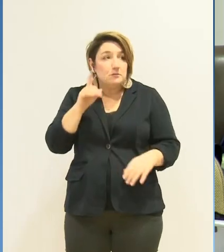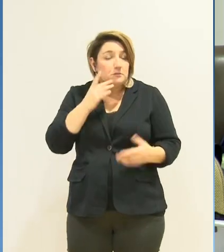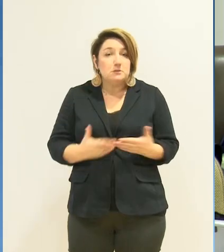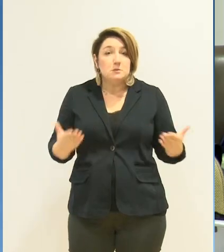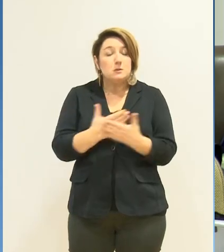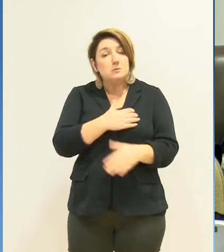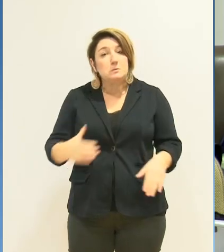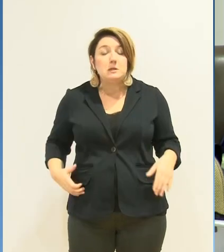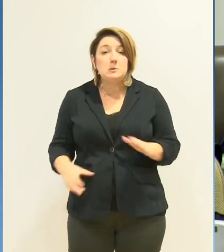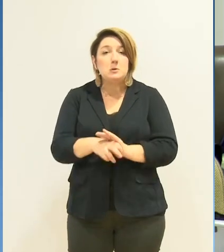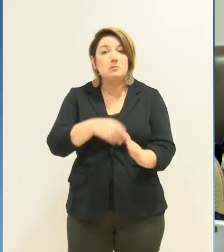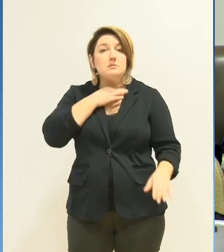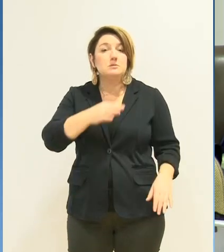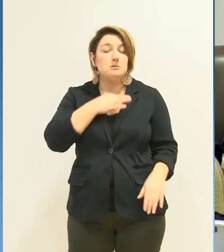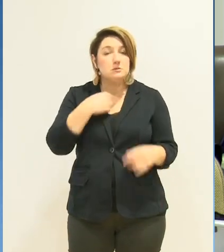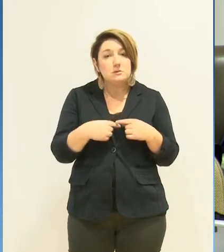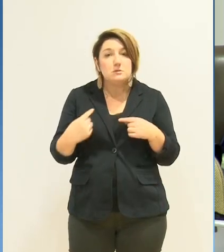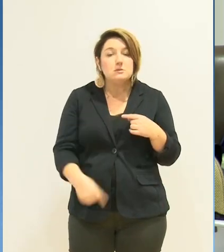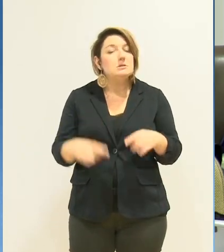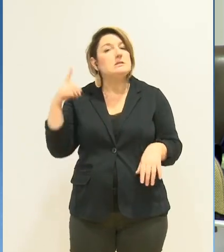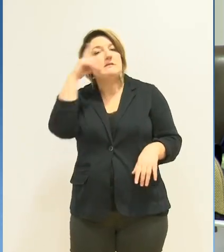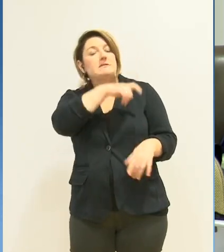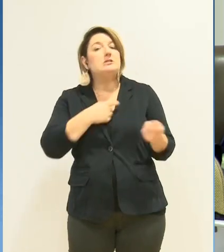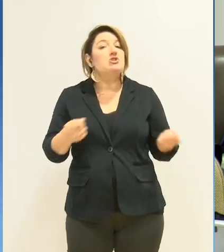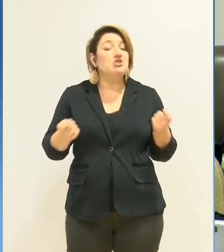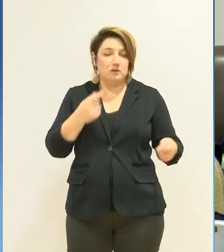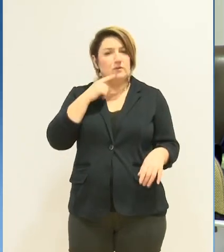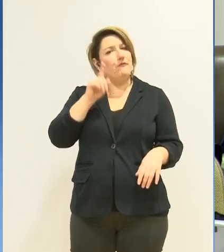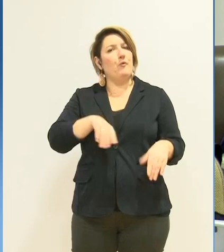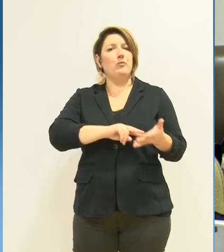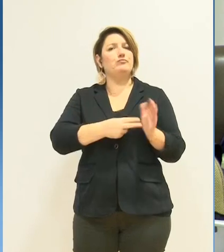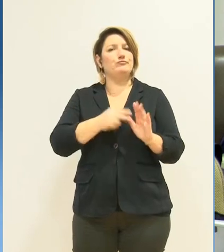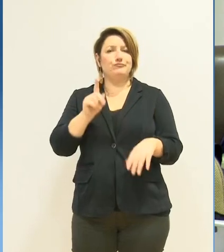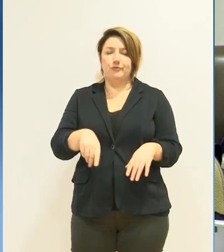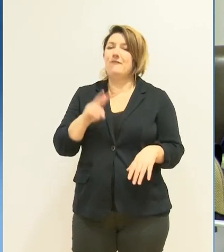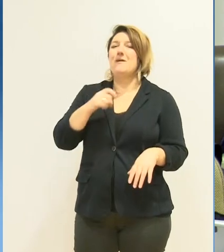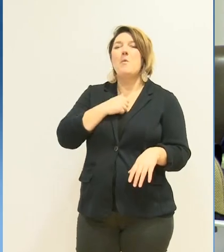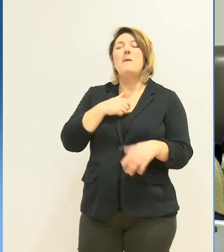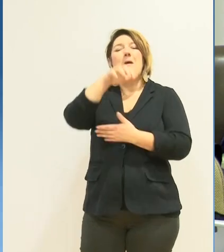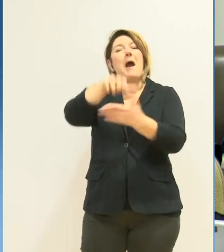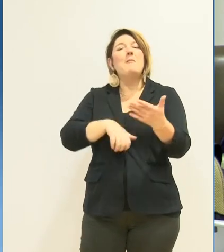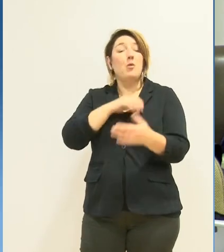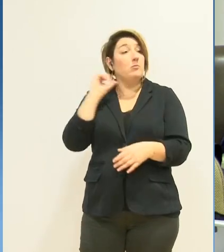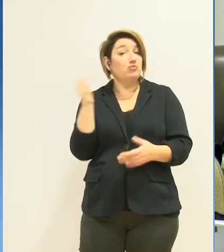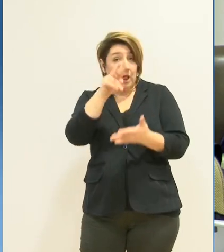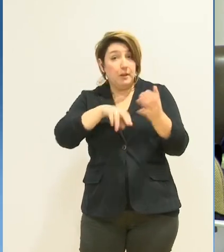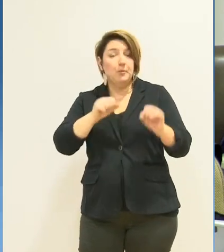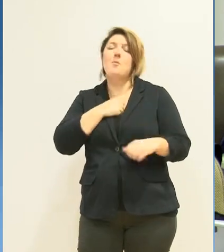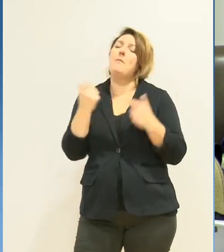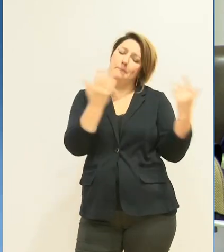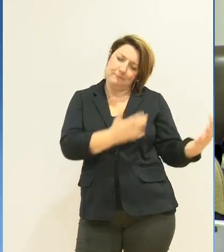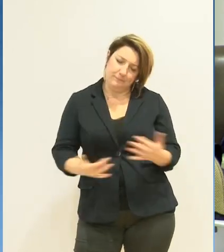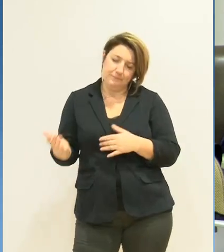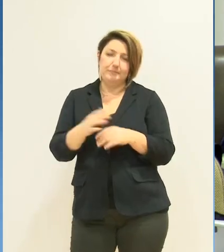alors j'ai regardé plusieurs chiffres qui sont bien sûr dans le rapport à disposition de tous comme par exemple le ratio de